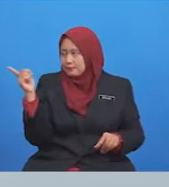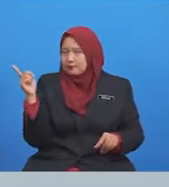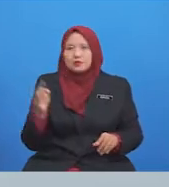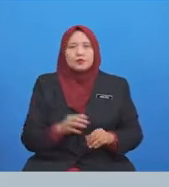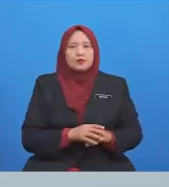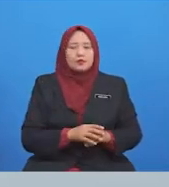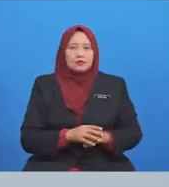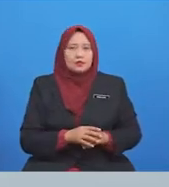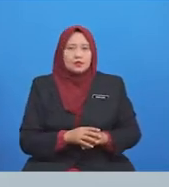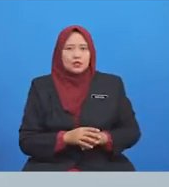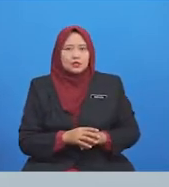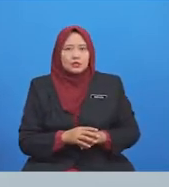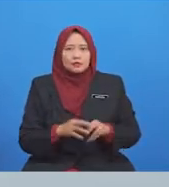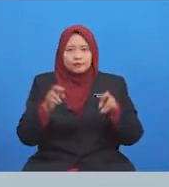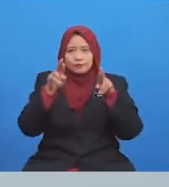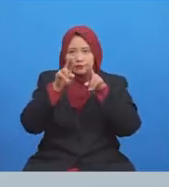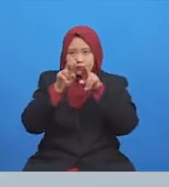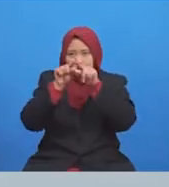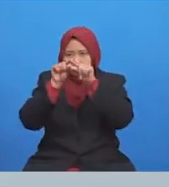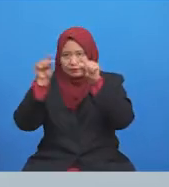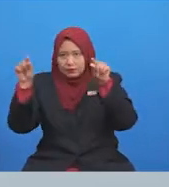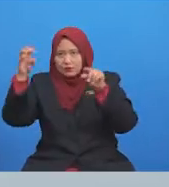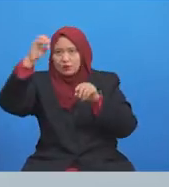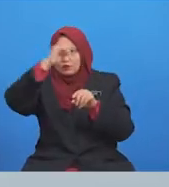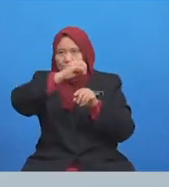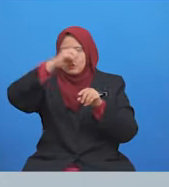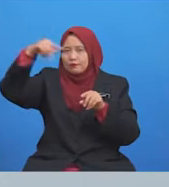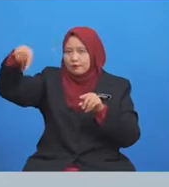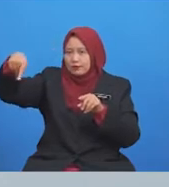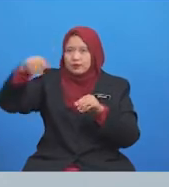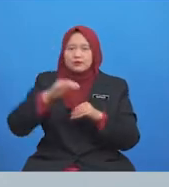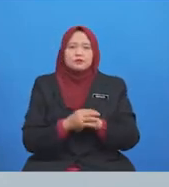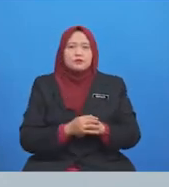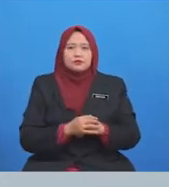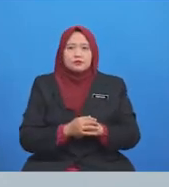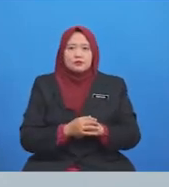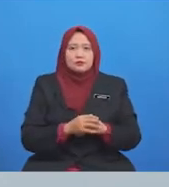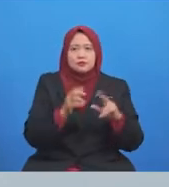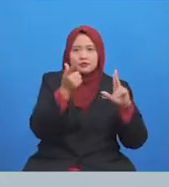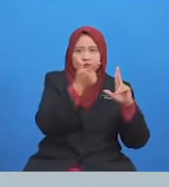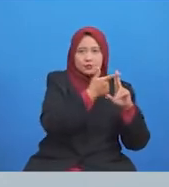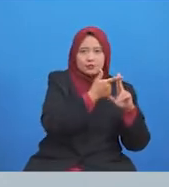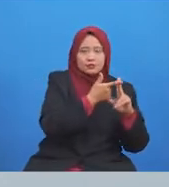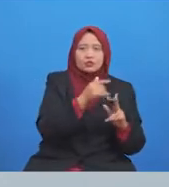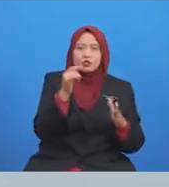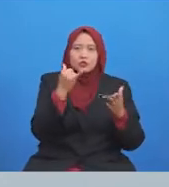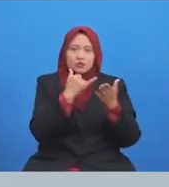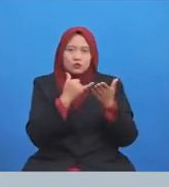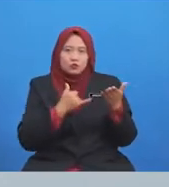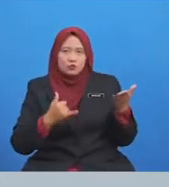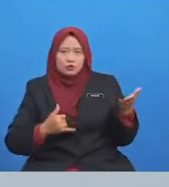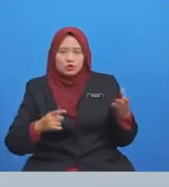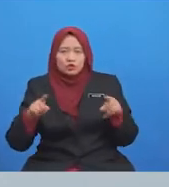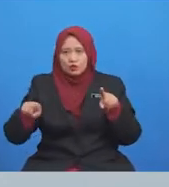labelkan garisan tersebut sebagai OP. Langkah ketiga, lukiskan satu